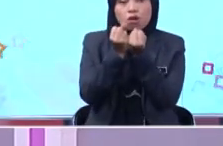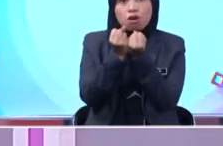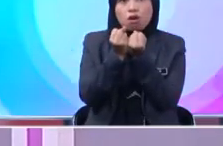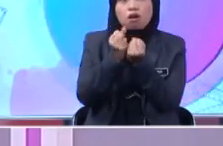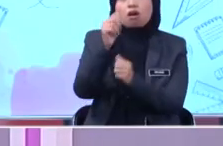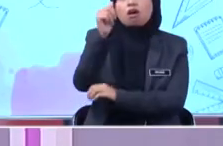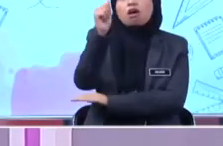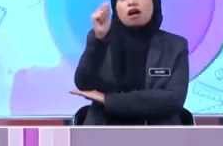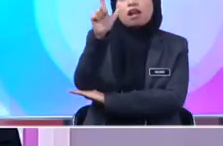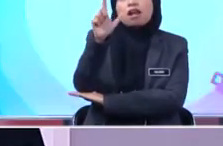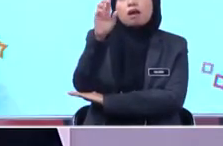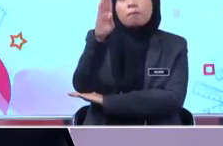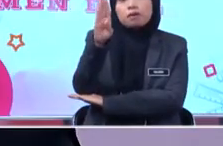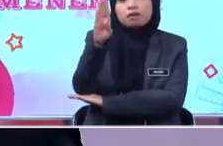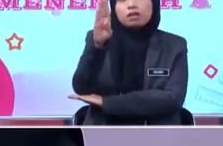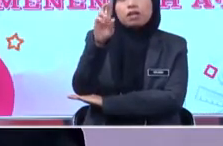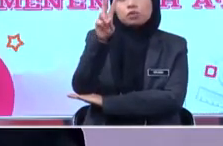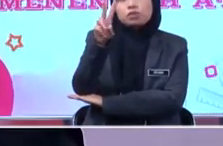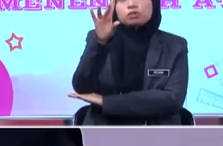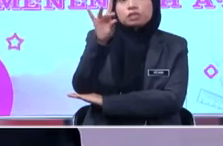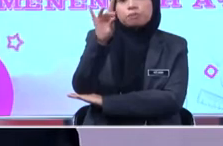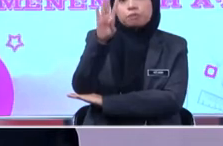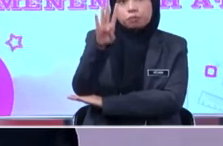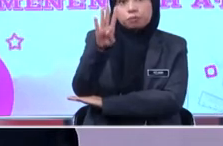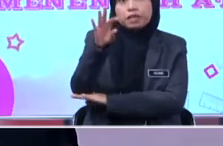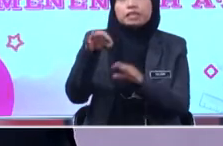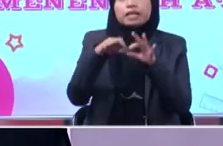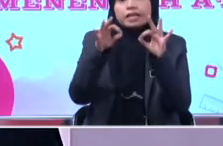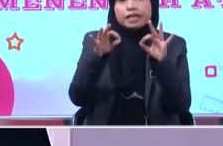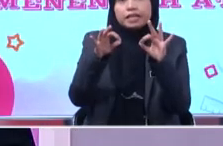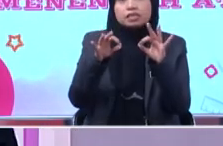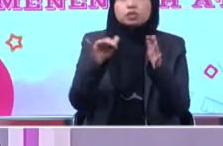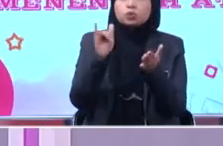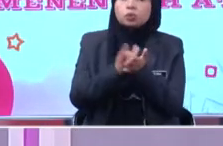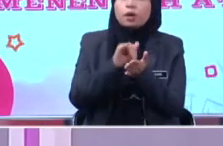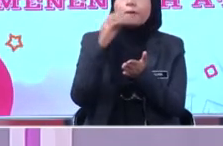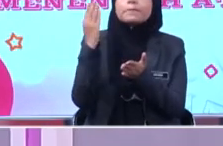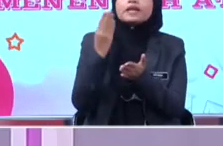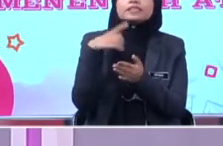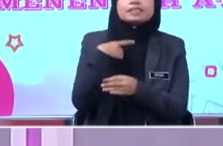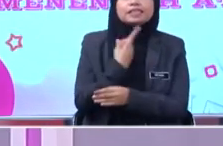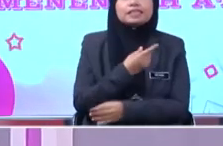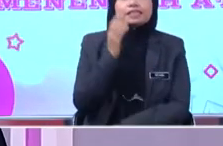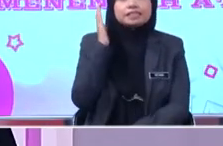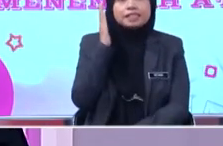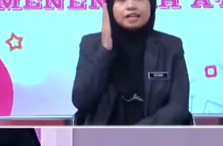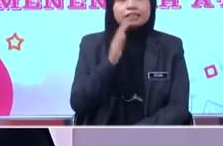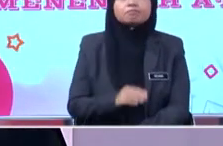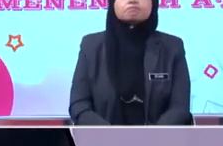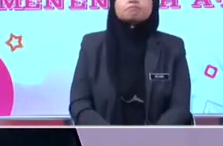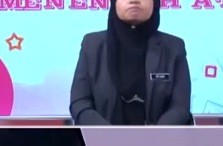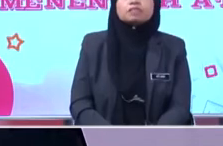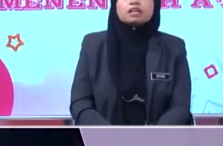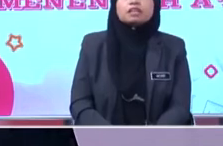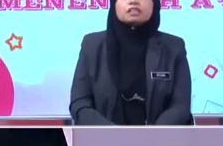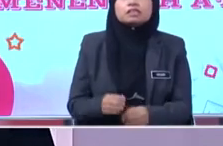284 dengan baik depannya Ayat tersebut Haji besok itu ulangan temen tadi saja Oke